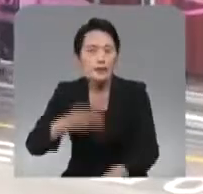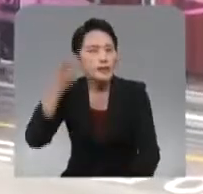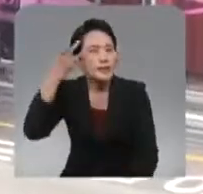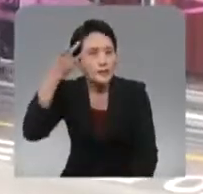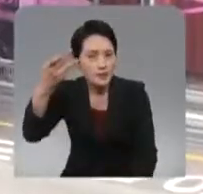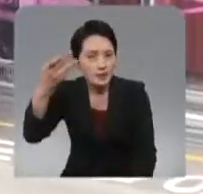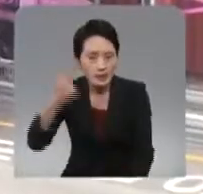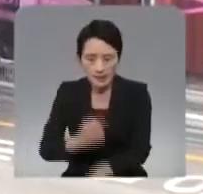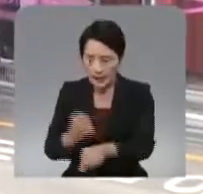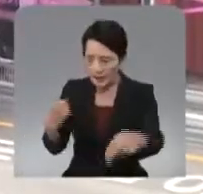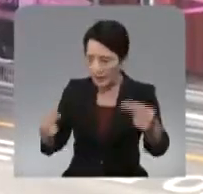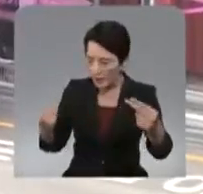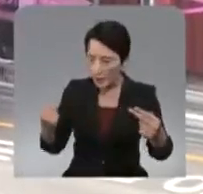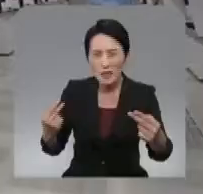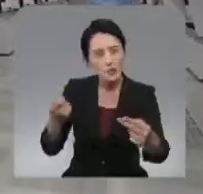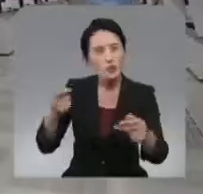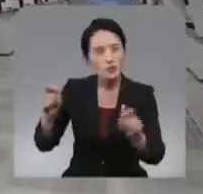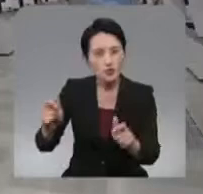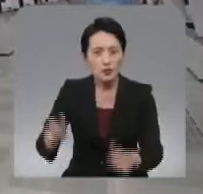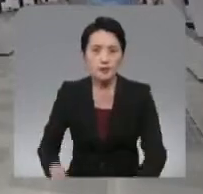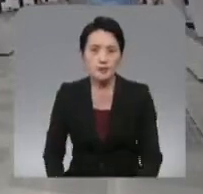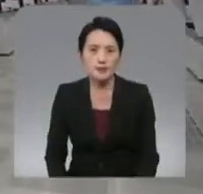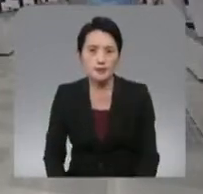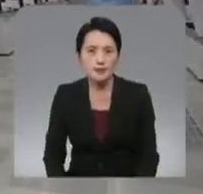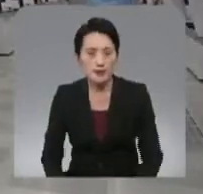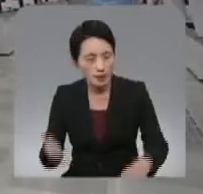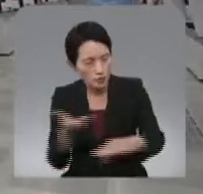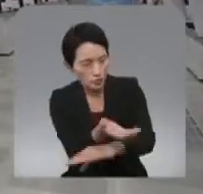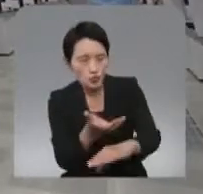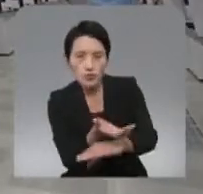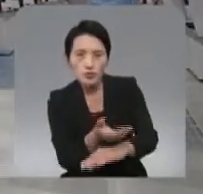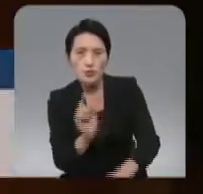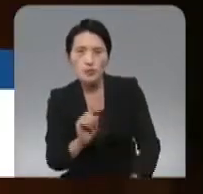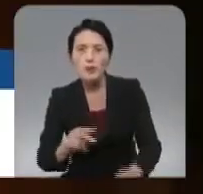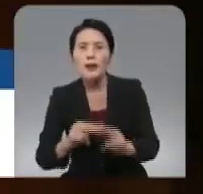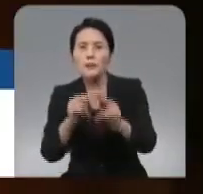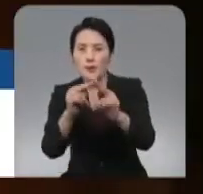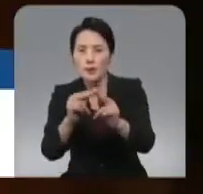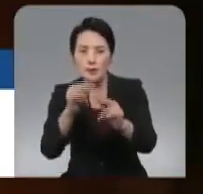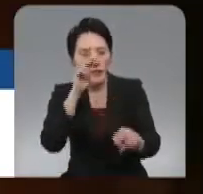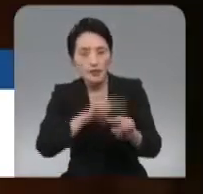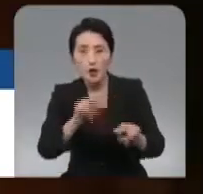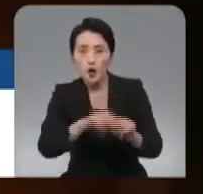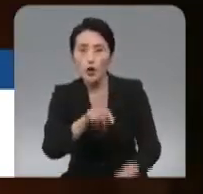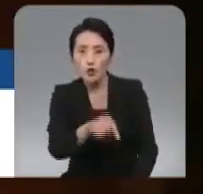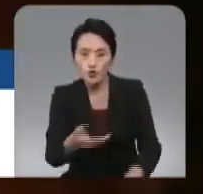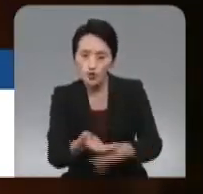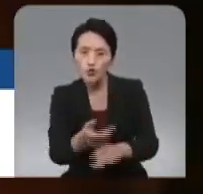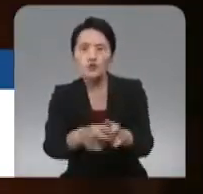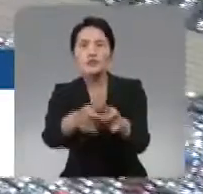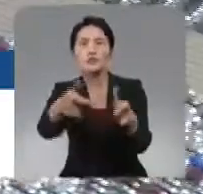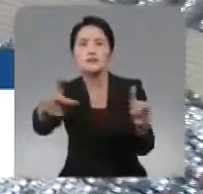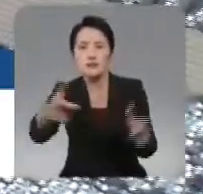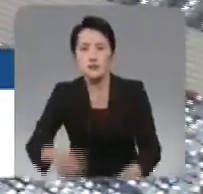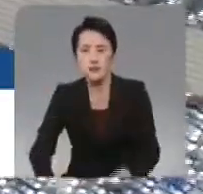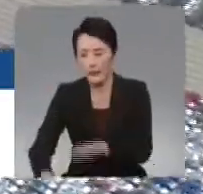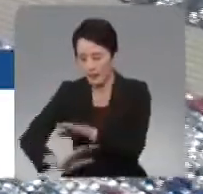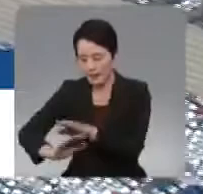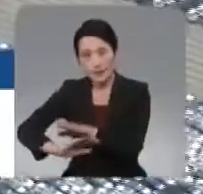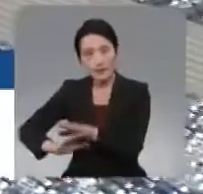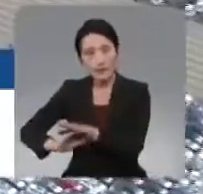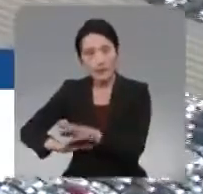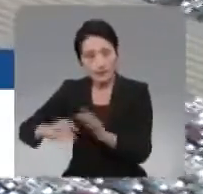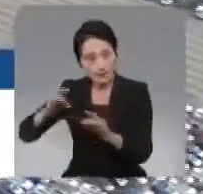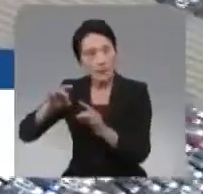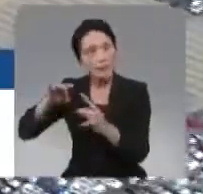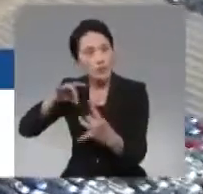38,8%. ngược lại xuất khẩu ô tô giảm 7,5%, thiết bị vô tuyến viễn thông giảm 25,9%, phụ tùng ô tô giảm